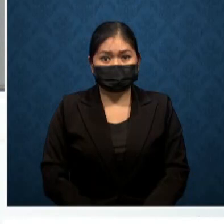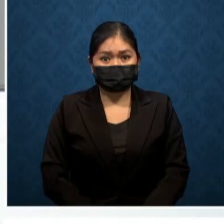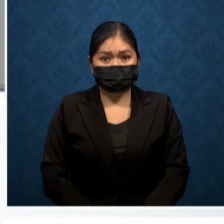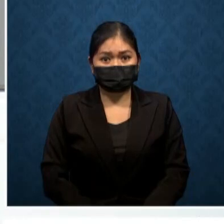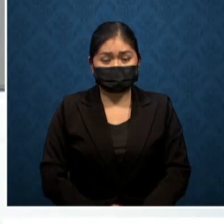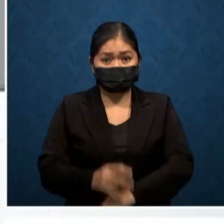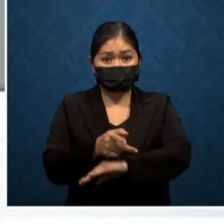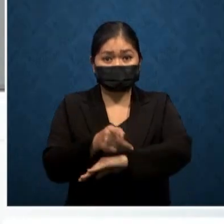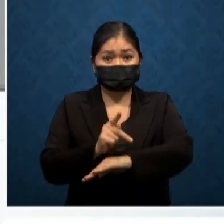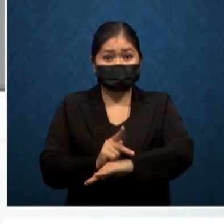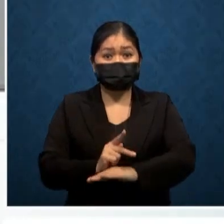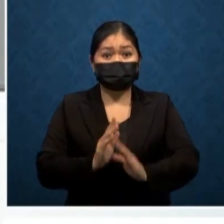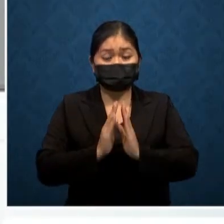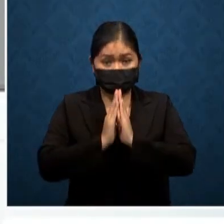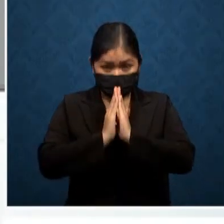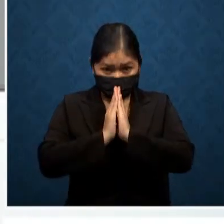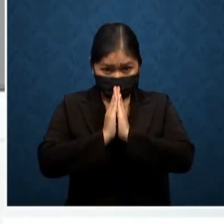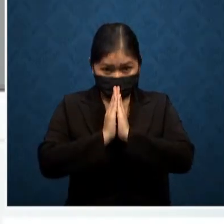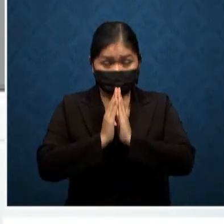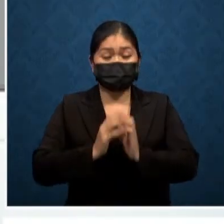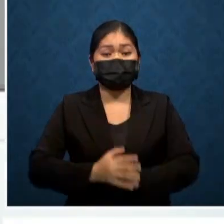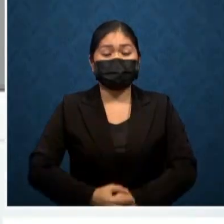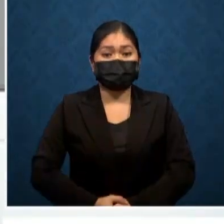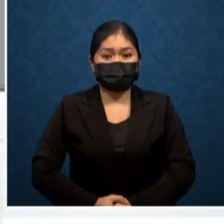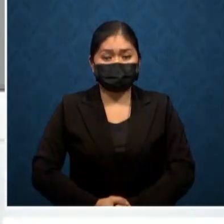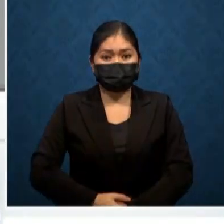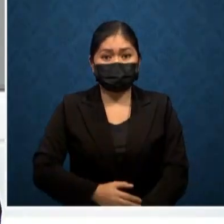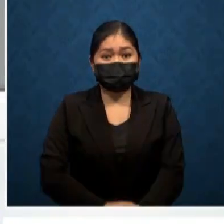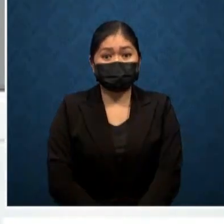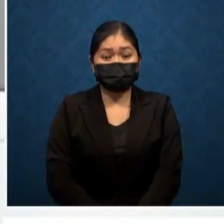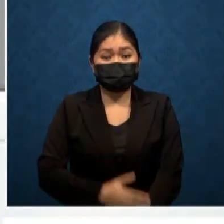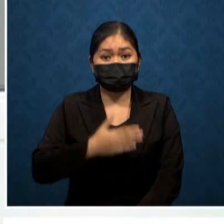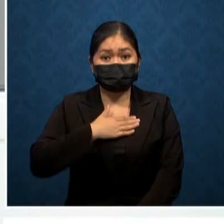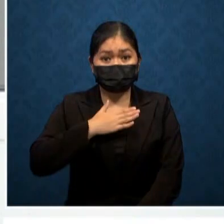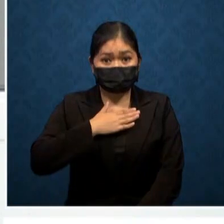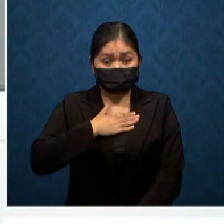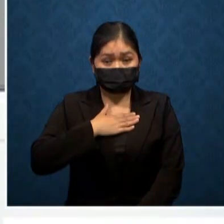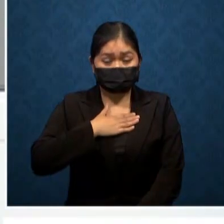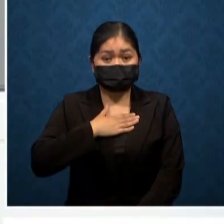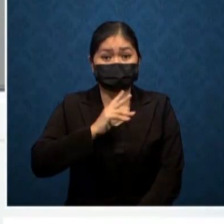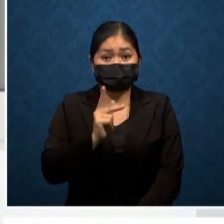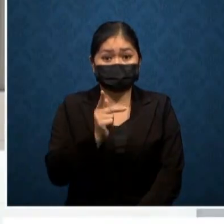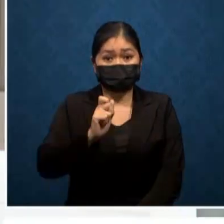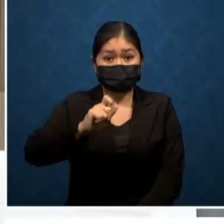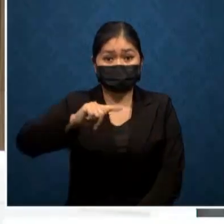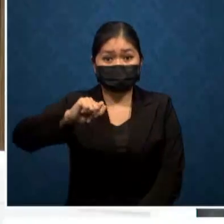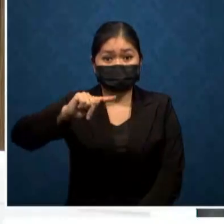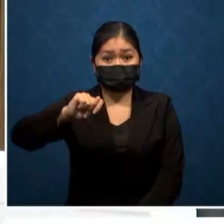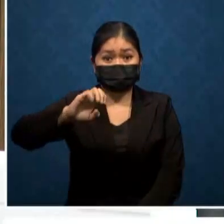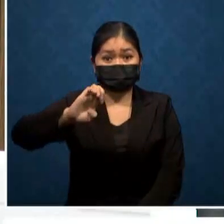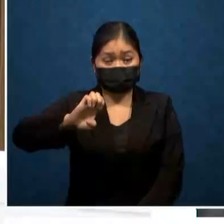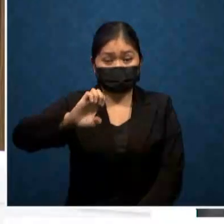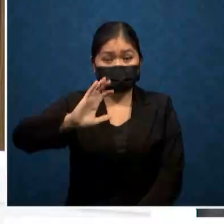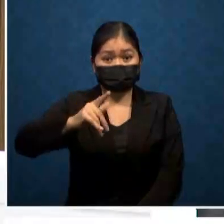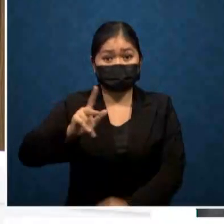เรียนท่านประธานสภาที่เคารพครับกับผมพลอากาศตรีหม่อมหลวงประกิตติเกษมสรร